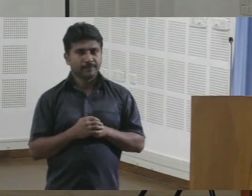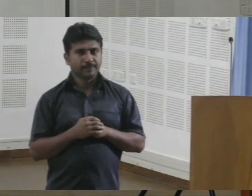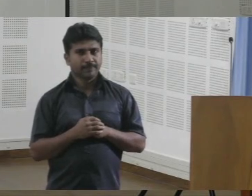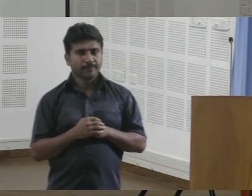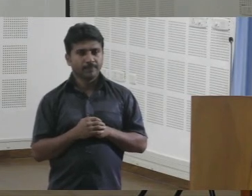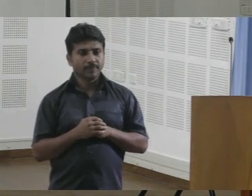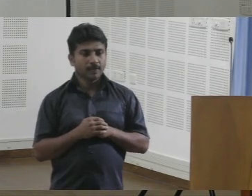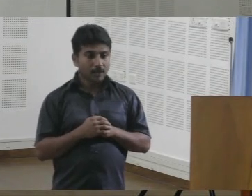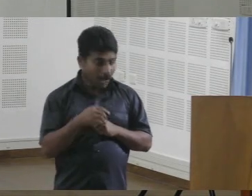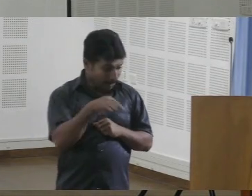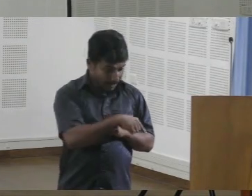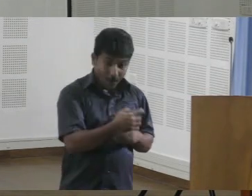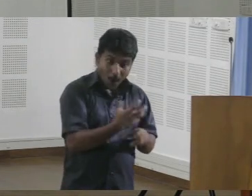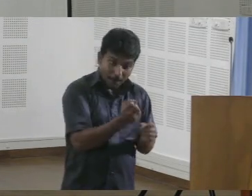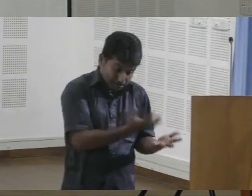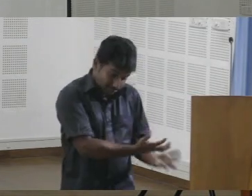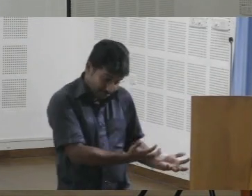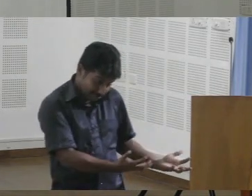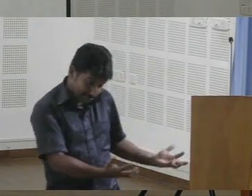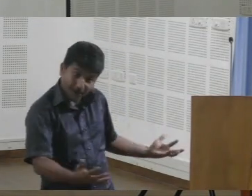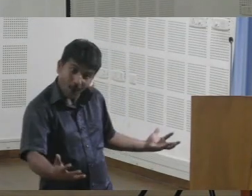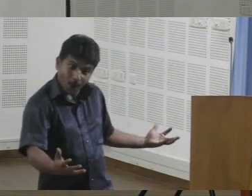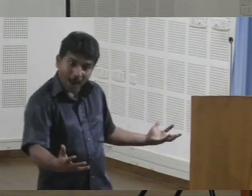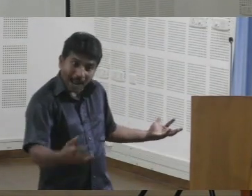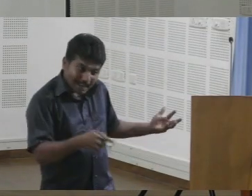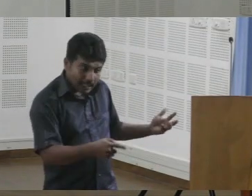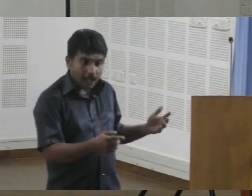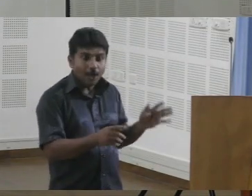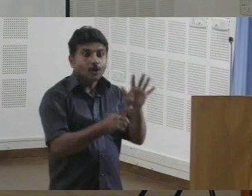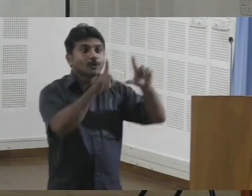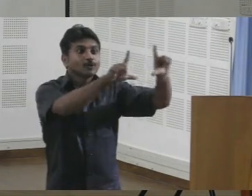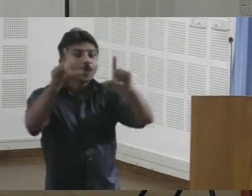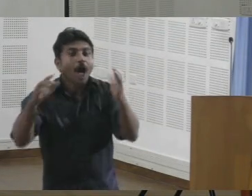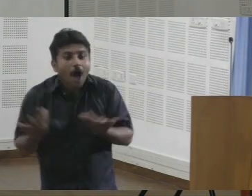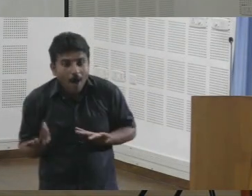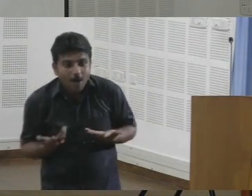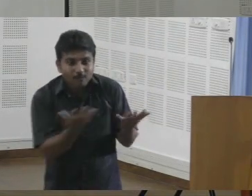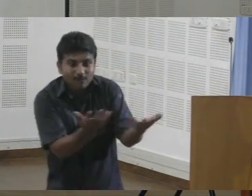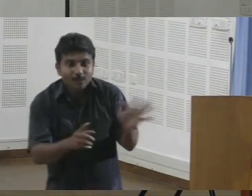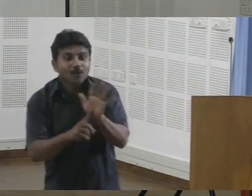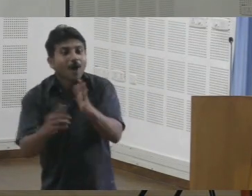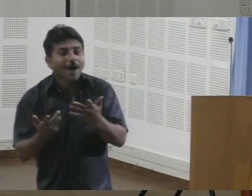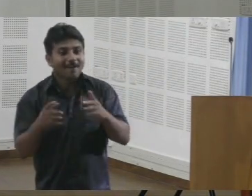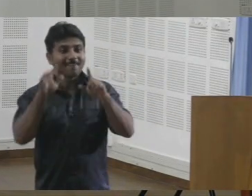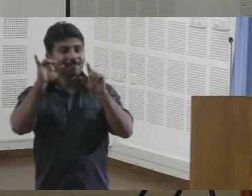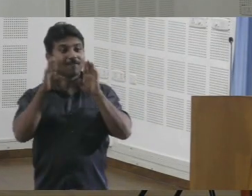അവനുണ്ടാക്കുന്ന സാധനങ്ങൾ എക്സിബിറ്റ് ചെയ്യാൻ വേണ്ടി ഞാൻ ഫേസ്ബുക്കിൽ ഒരു പേജ് ക്രിയേറ്റ് ചെയ്തു. അദ്ദൂസ് ലിറ്റിൽ ക്രിയേഷൻസ് എന്ന് പറഞ്ഞ് ഒരു പേജ് ക്രിയേറ്റ്